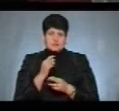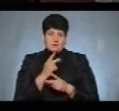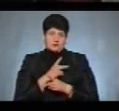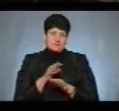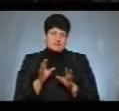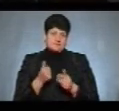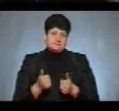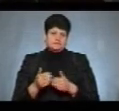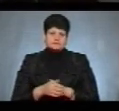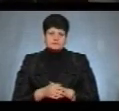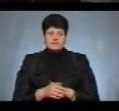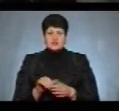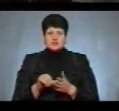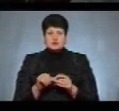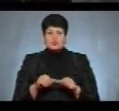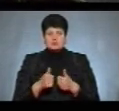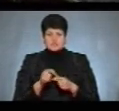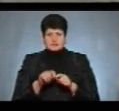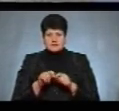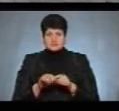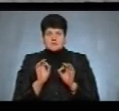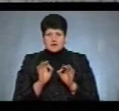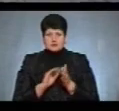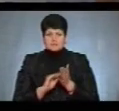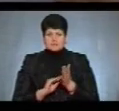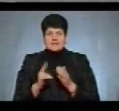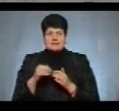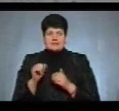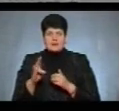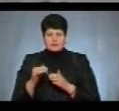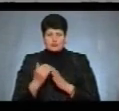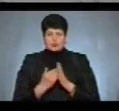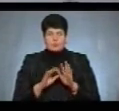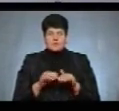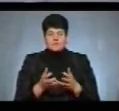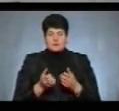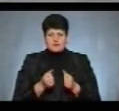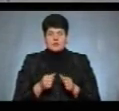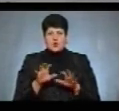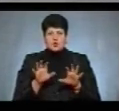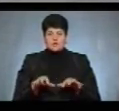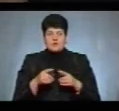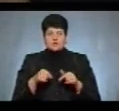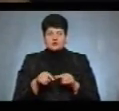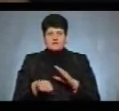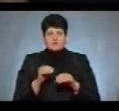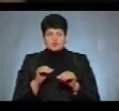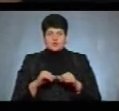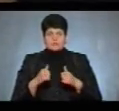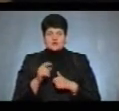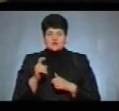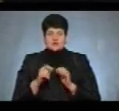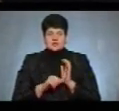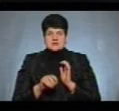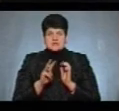Члени комісії перевіряють, чи правильно внесені дані у протоколі. Після цього його приймає голова окружної виборчої комісії номер